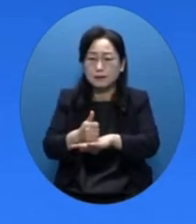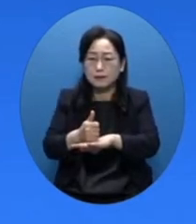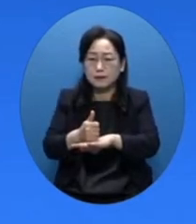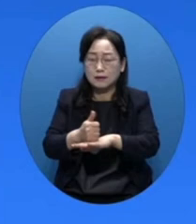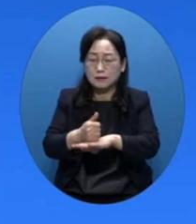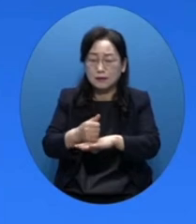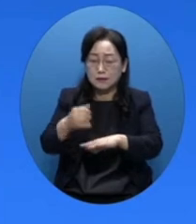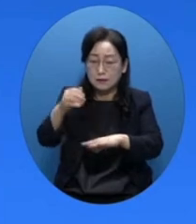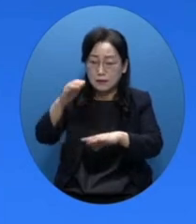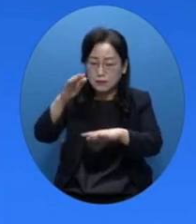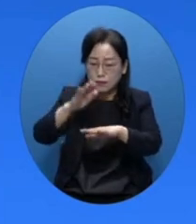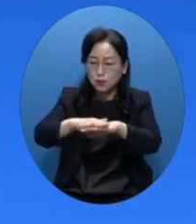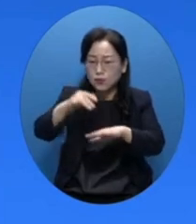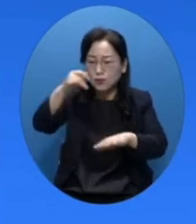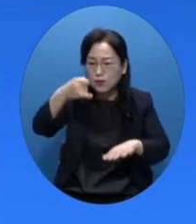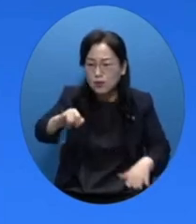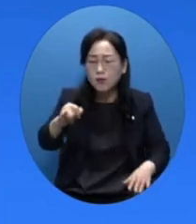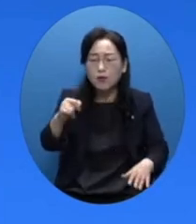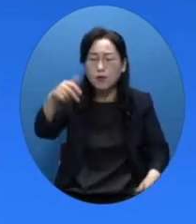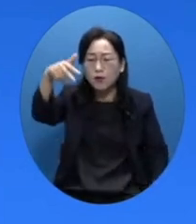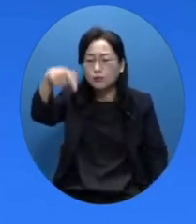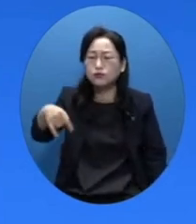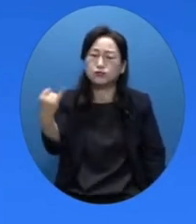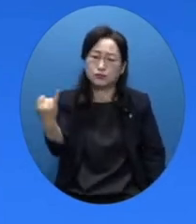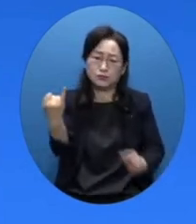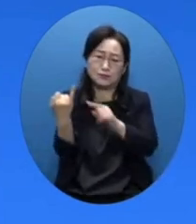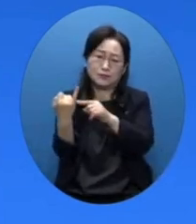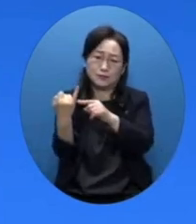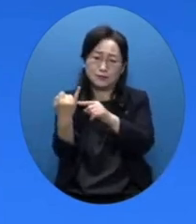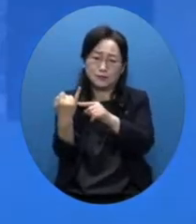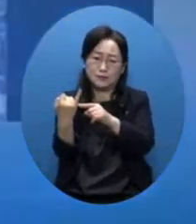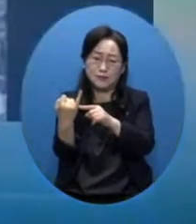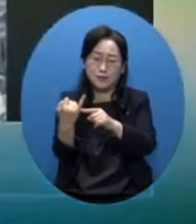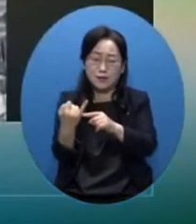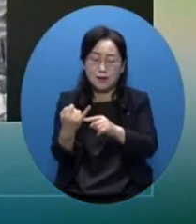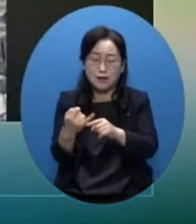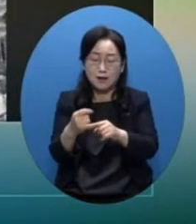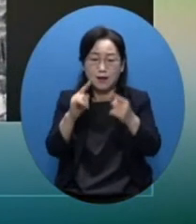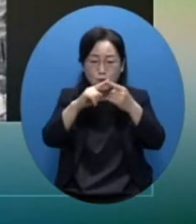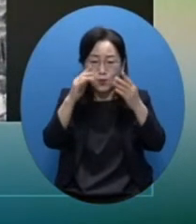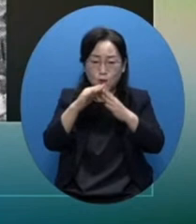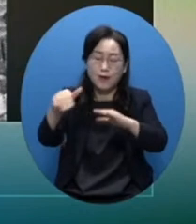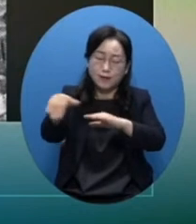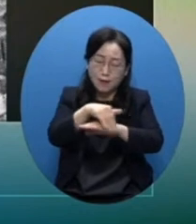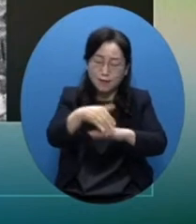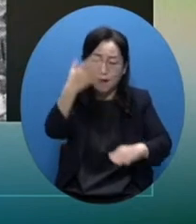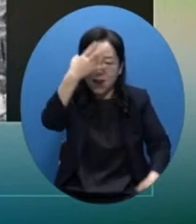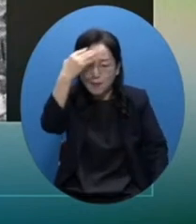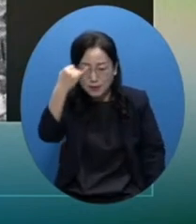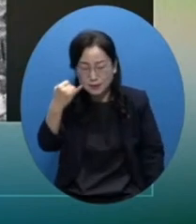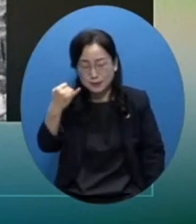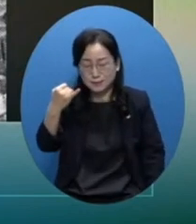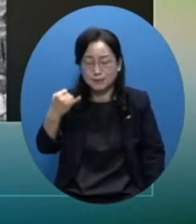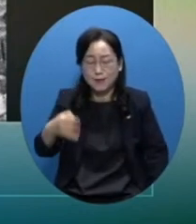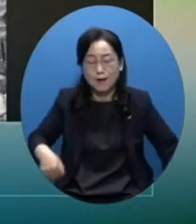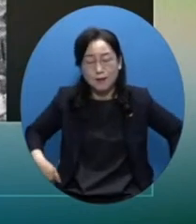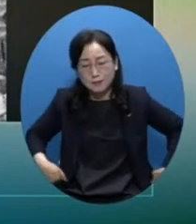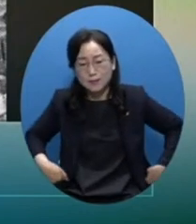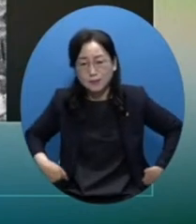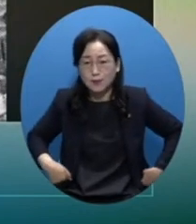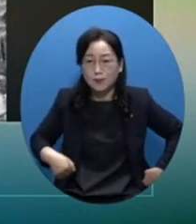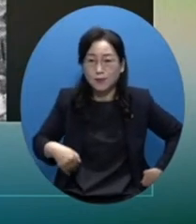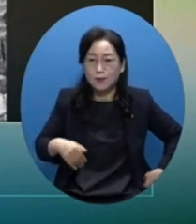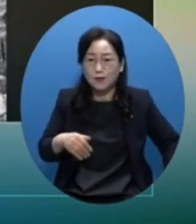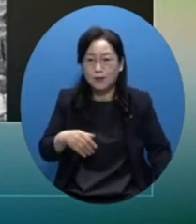소녀 로 남게 되었는데 어릴때 섬 밖의 를 다니며 할 문의 등에 업혀서 그걸 달입니다 첫 선 박교수의 저희 하람 이제